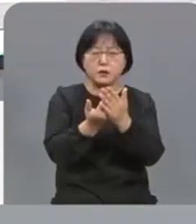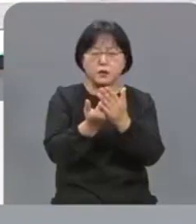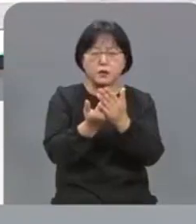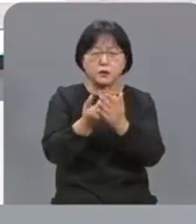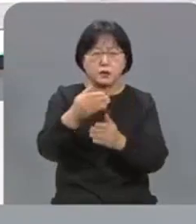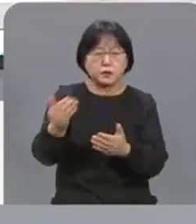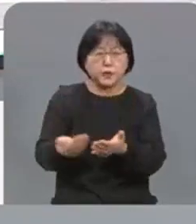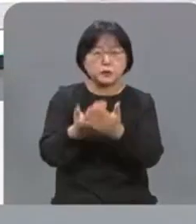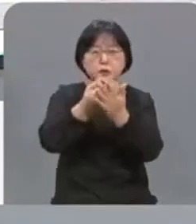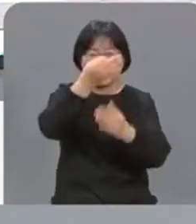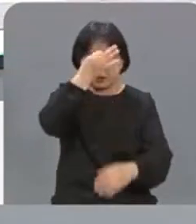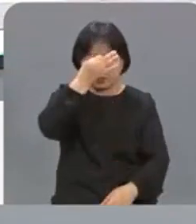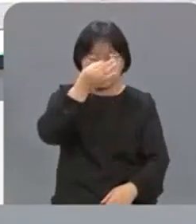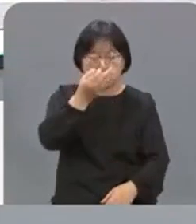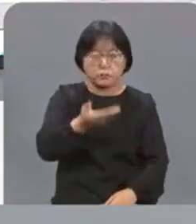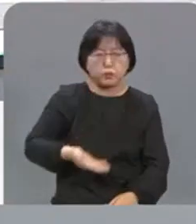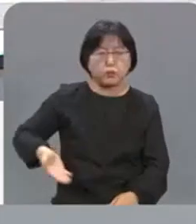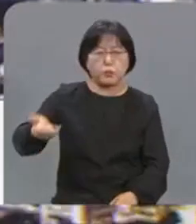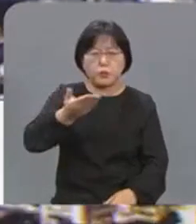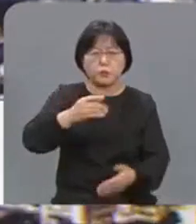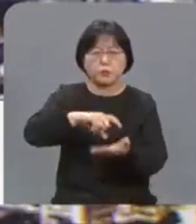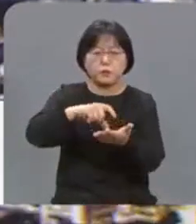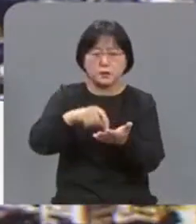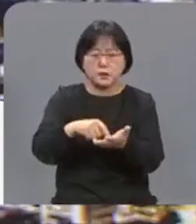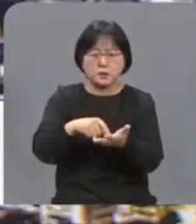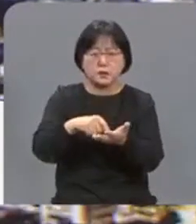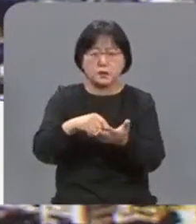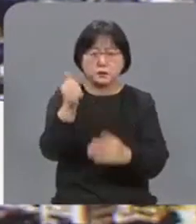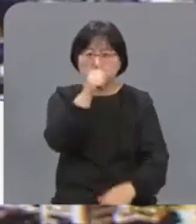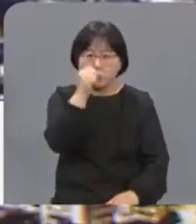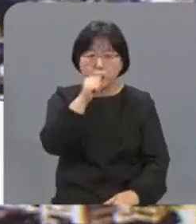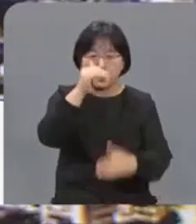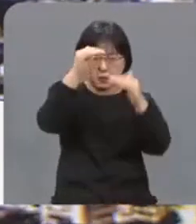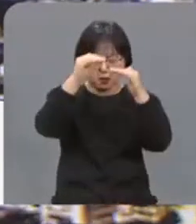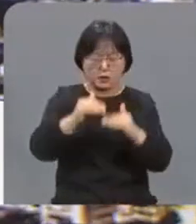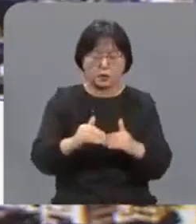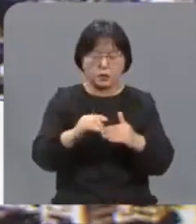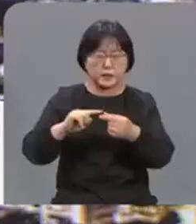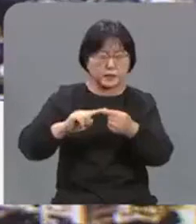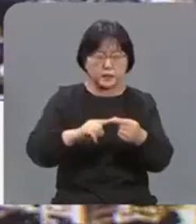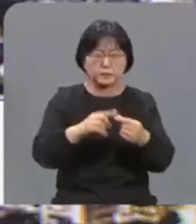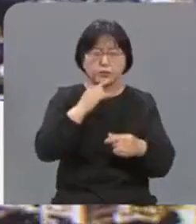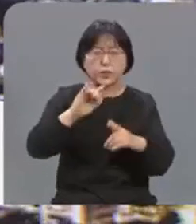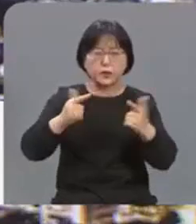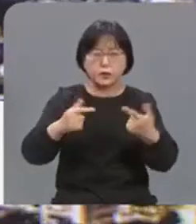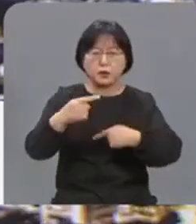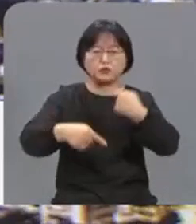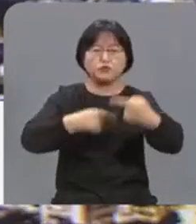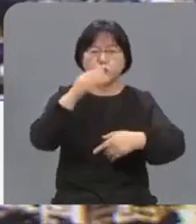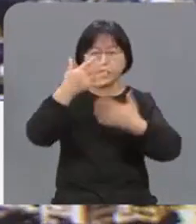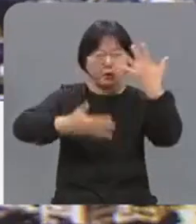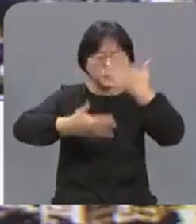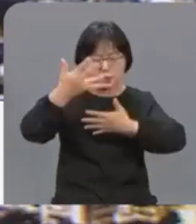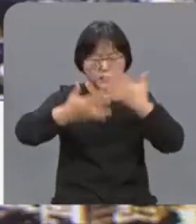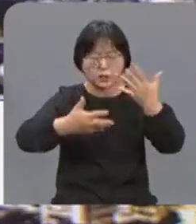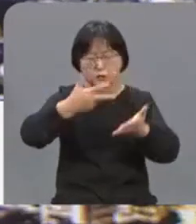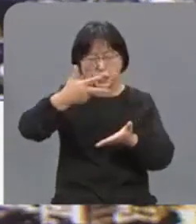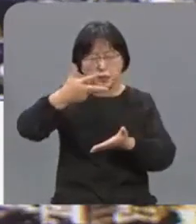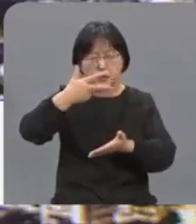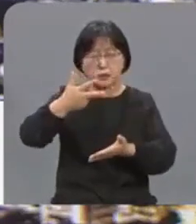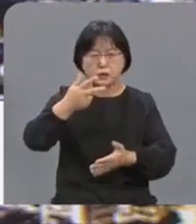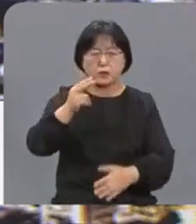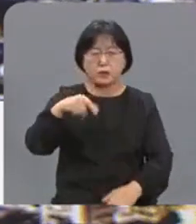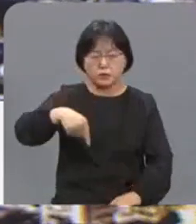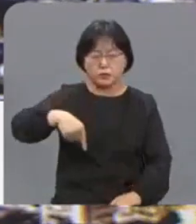더 그 발전된 기술을 한 단계 더 적용해서 안내사항들을 글뿐만이 아니라 수어 영상을 촬영을